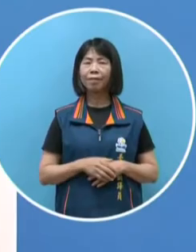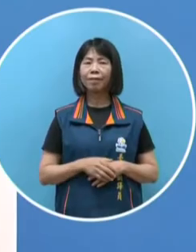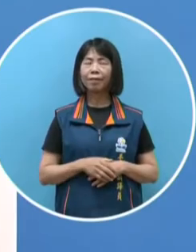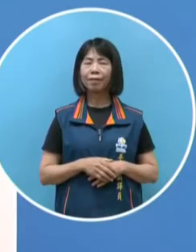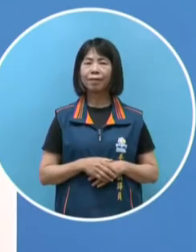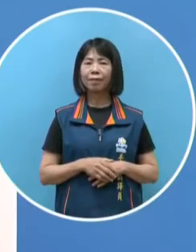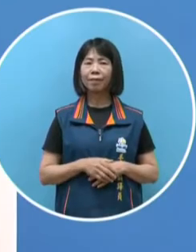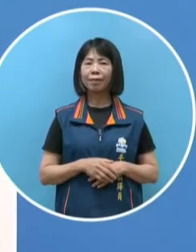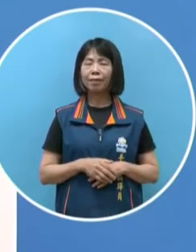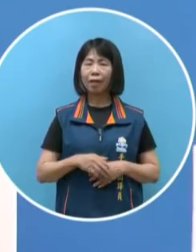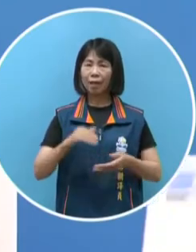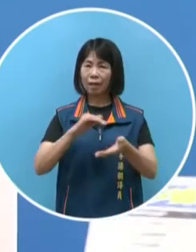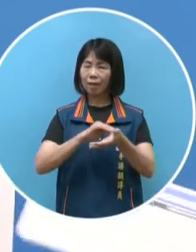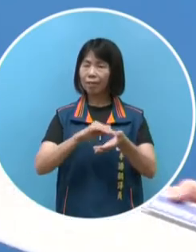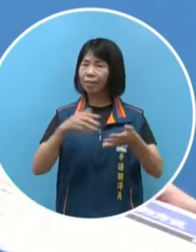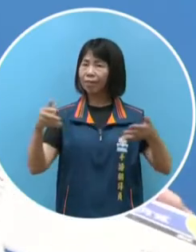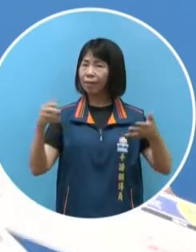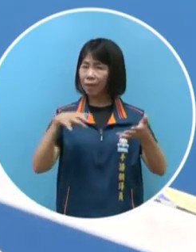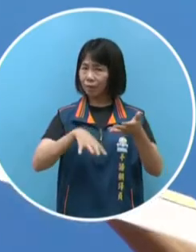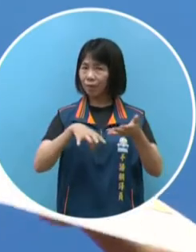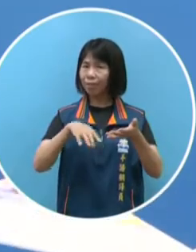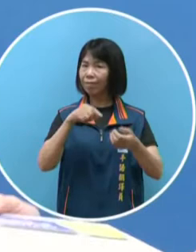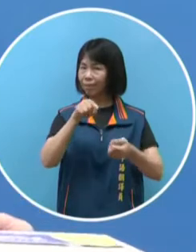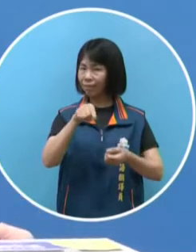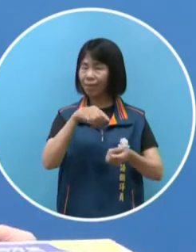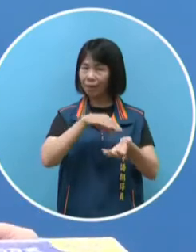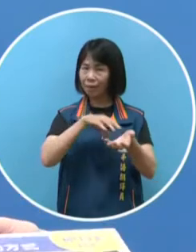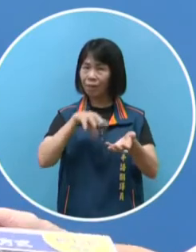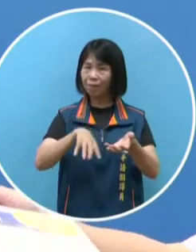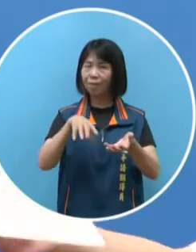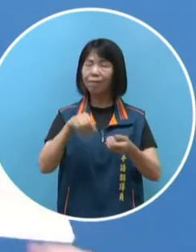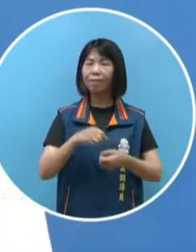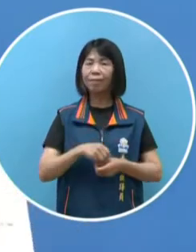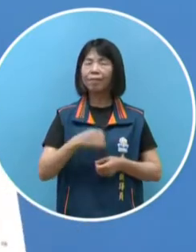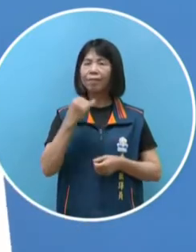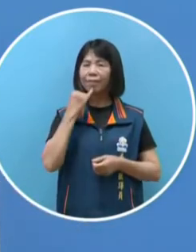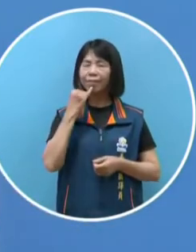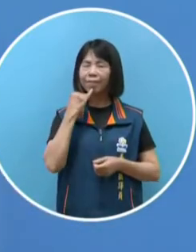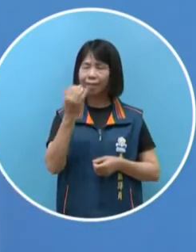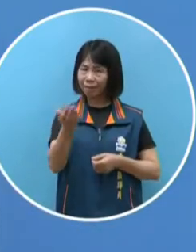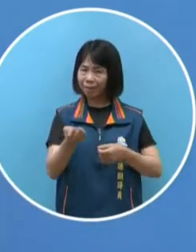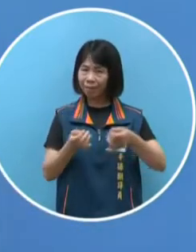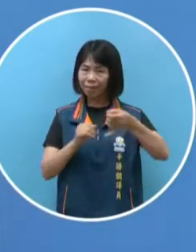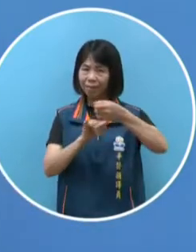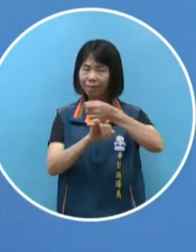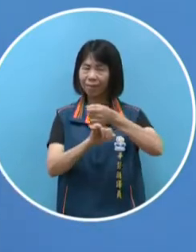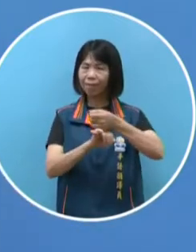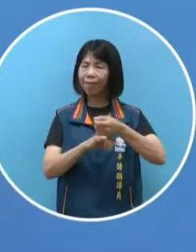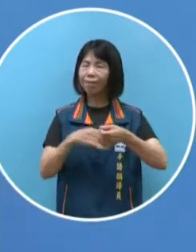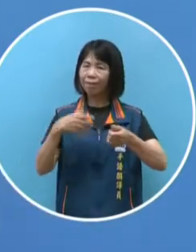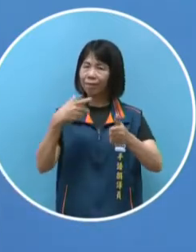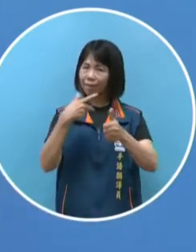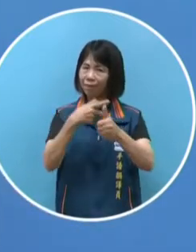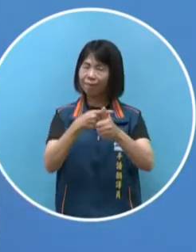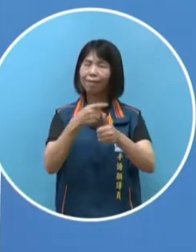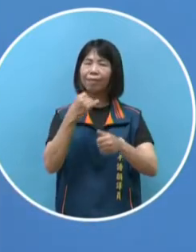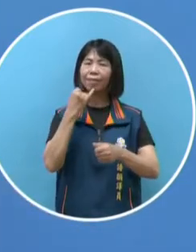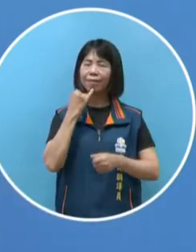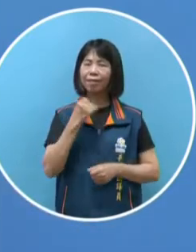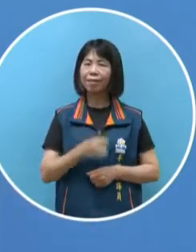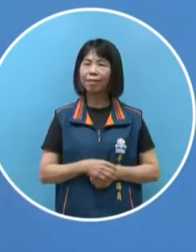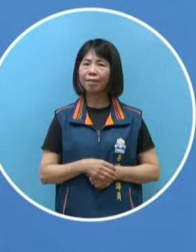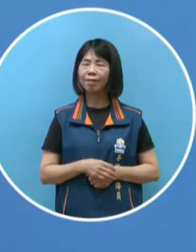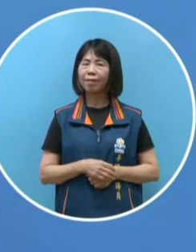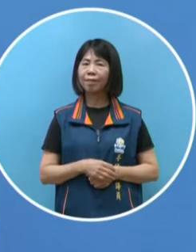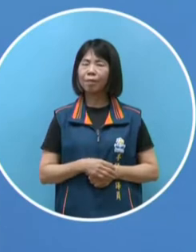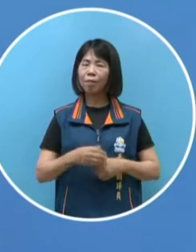我们在那个医疗，我们在医院，医院都可以来预约打我们的疫